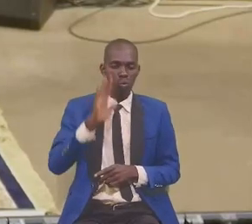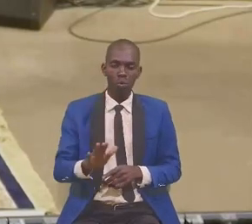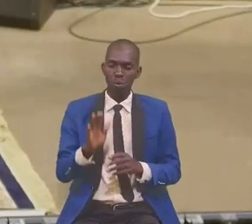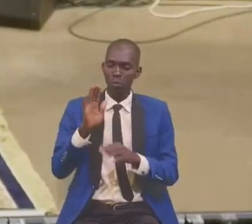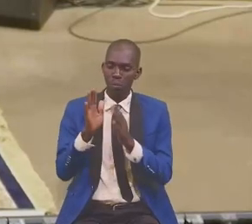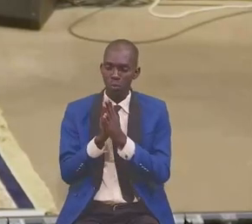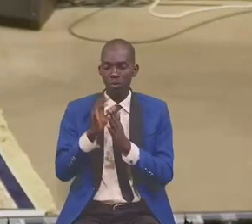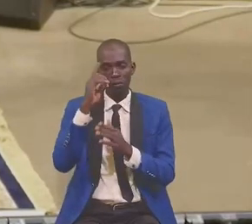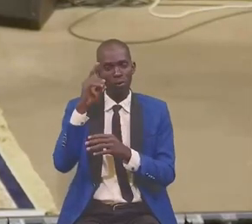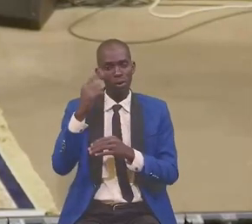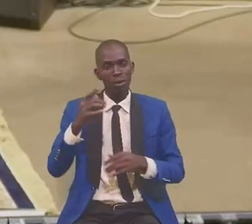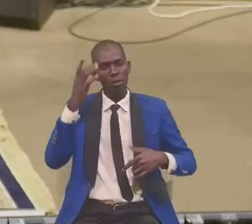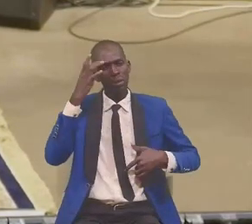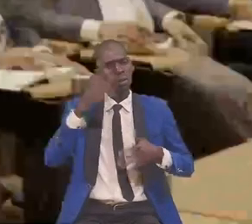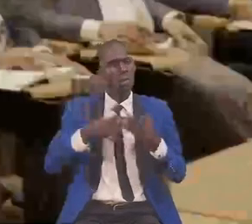qui va arriver?